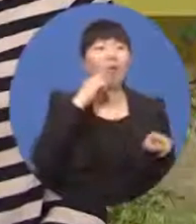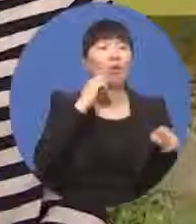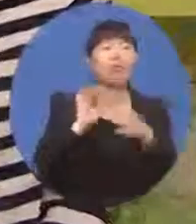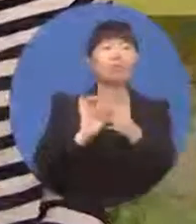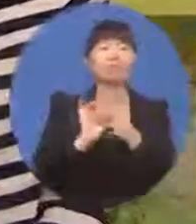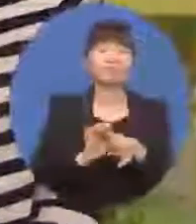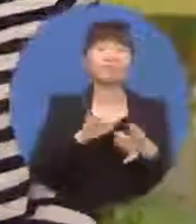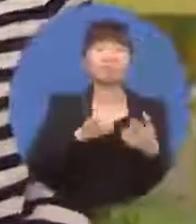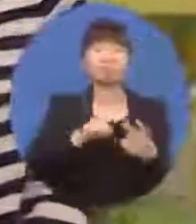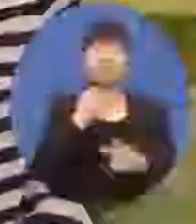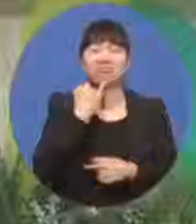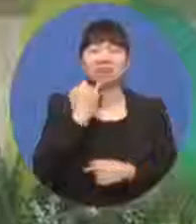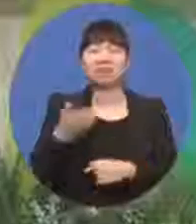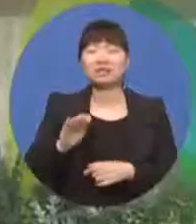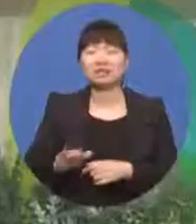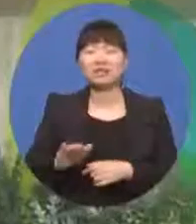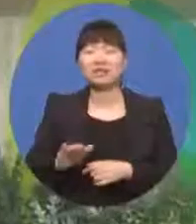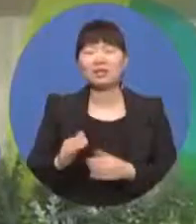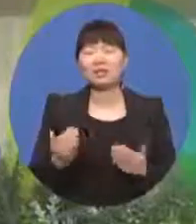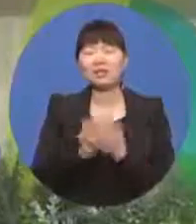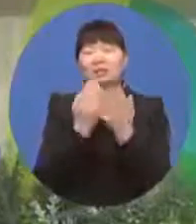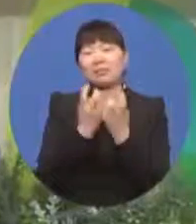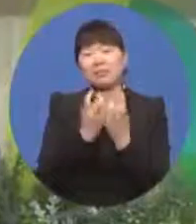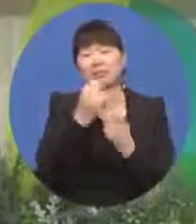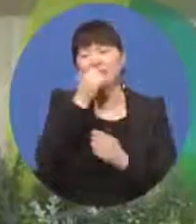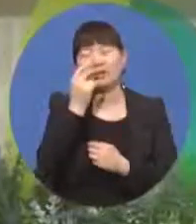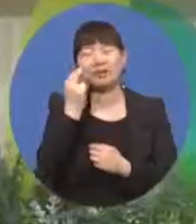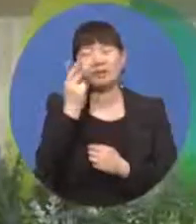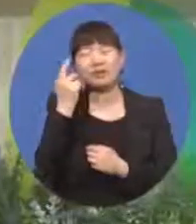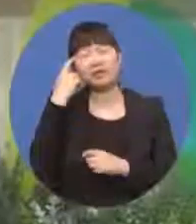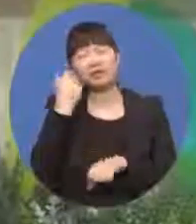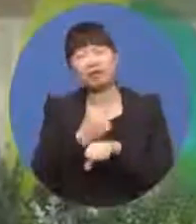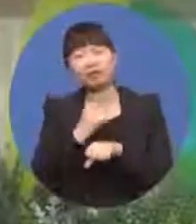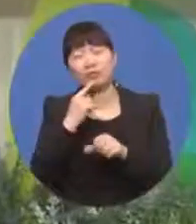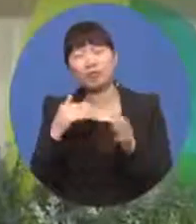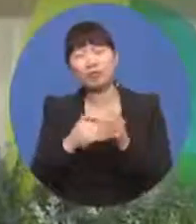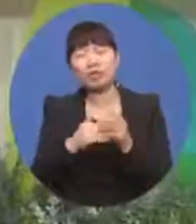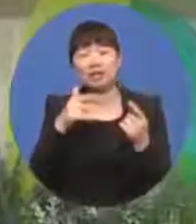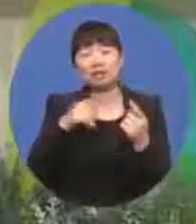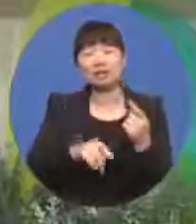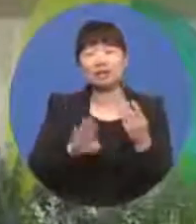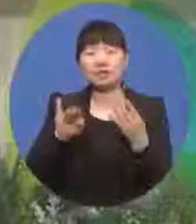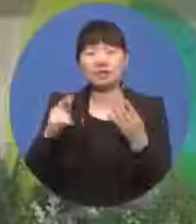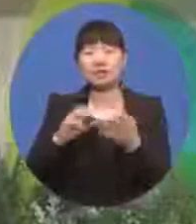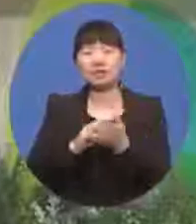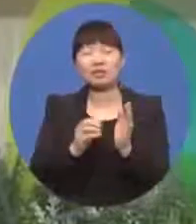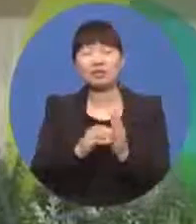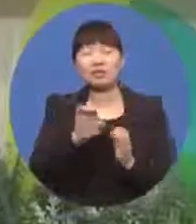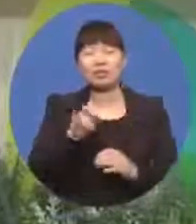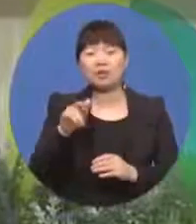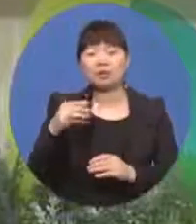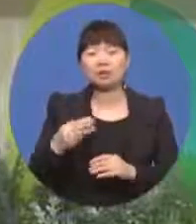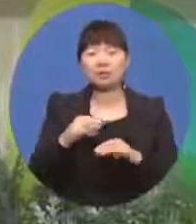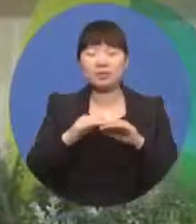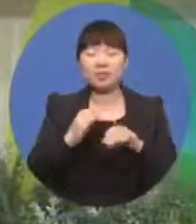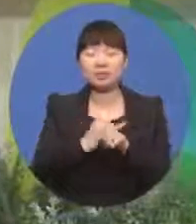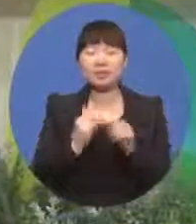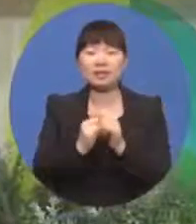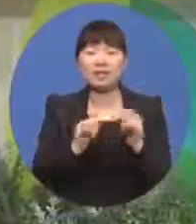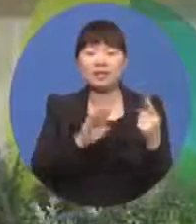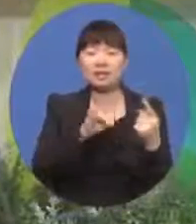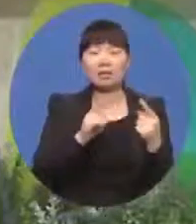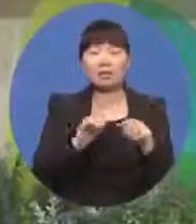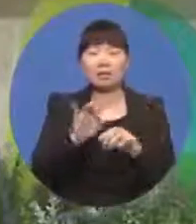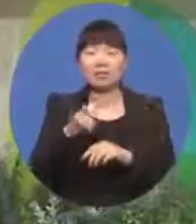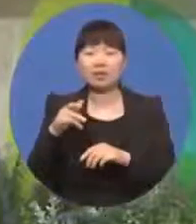2주만 해도 괜찮습니다. 네. 하지만 그래도 좋아지는 방법이 있어요. 미국에서 연구를 했어요. 일주일에 4번 정도 퍼즐을 푸는 사람하고 한 번 퍼즐